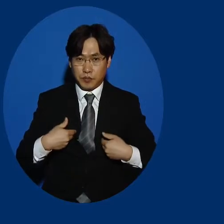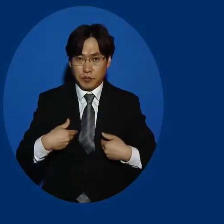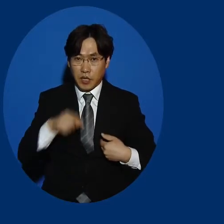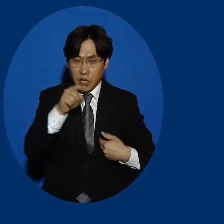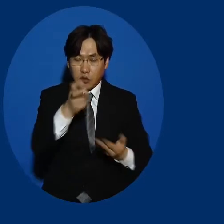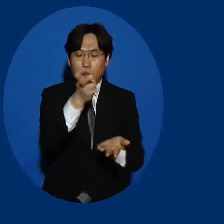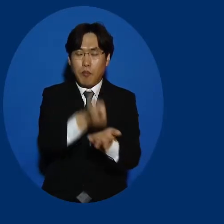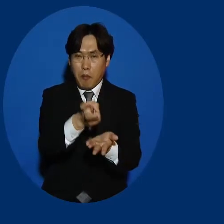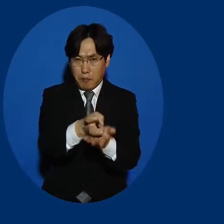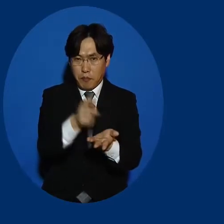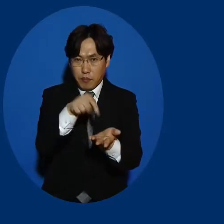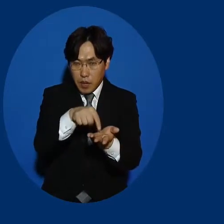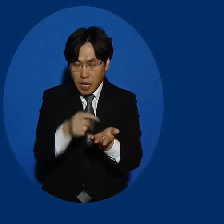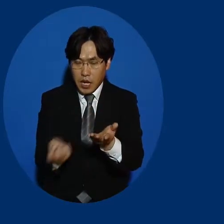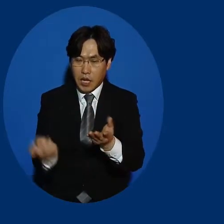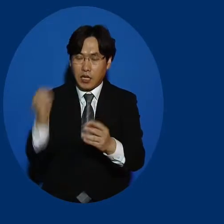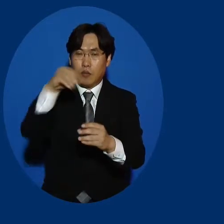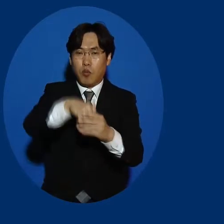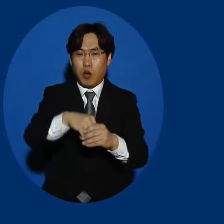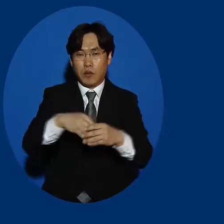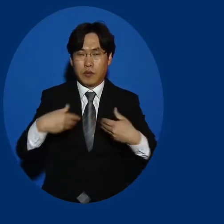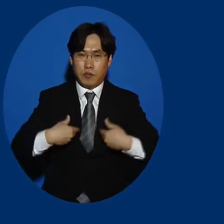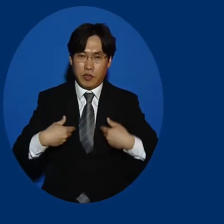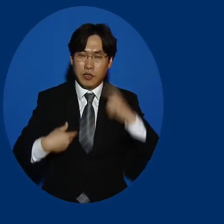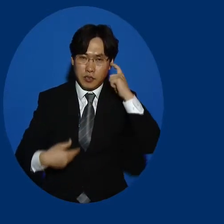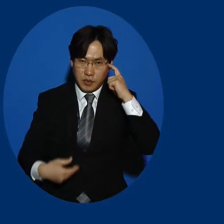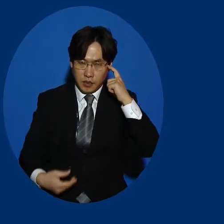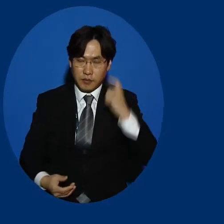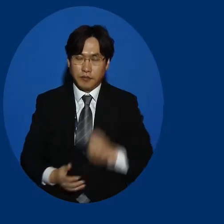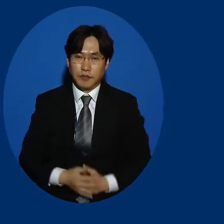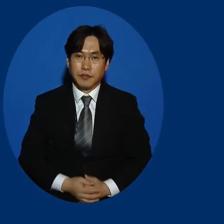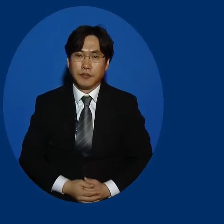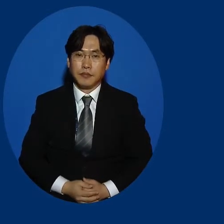법 제정에 반영이 되어야 한다고 생각합니다.